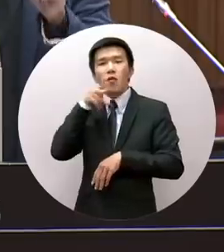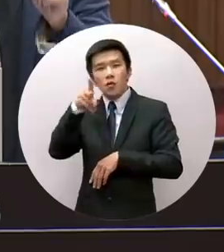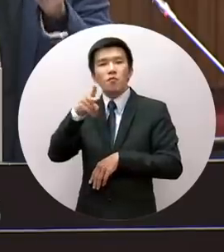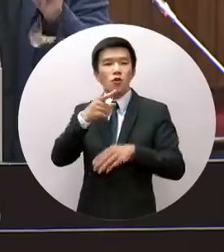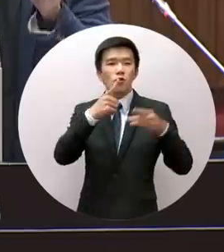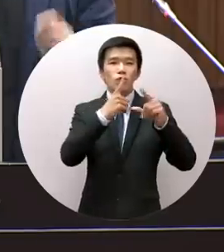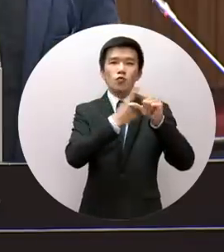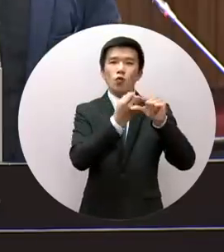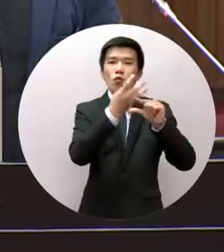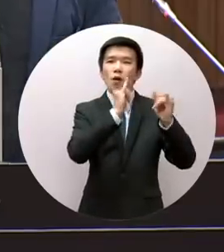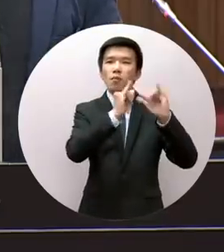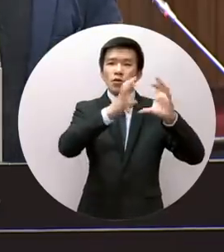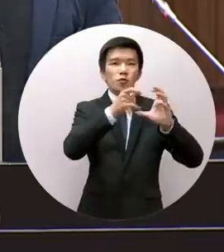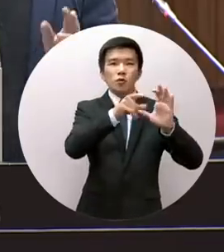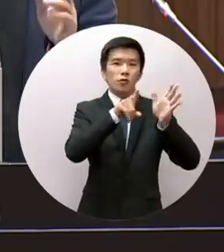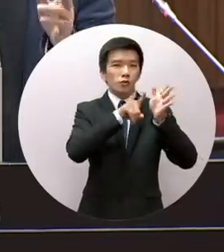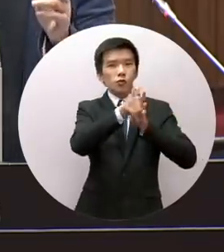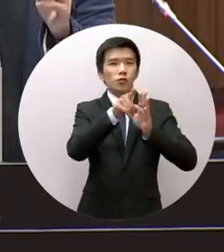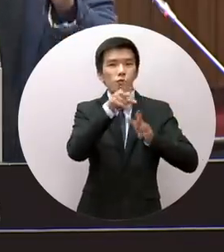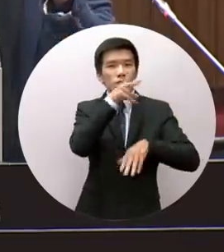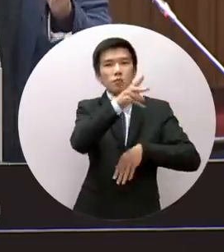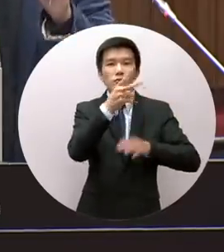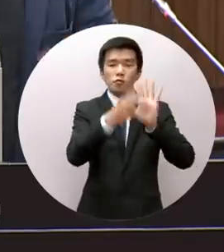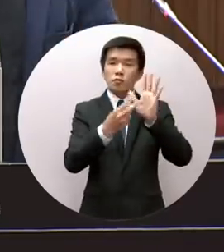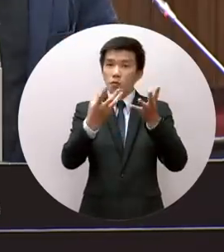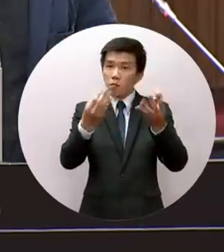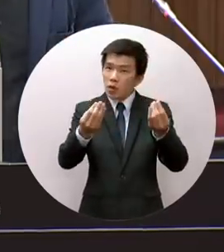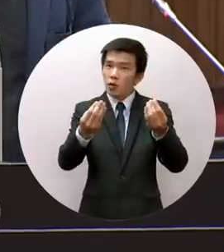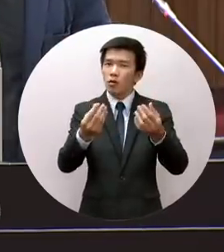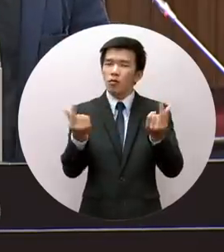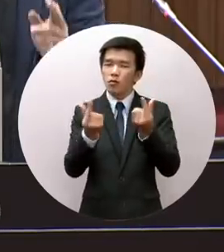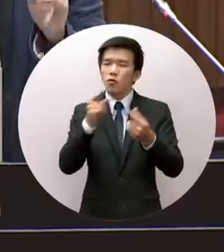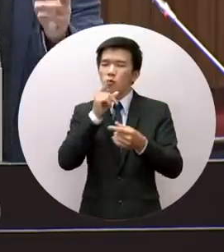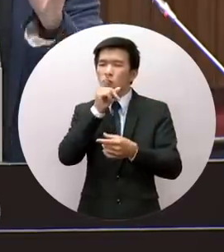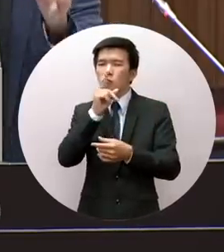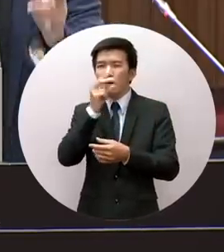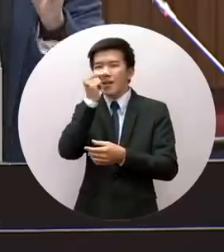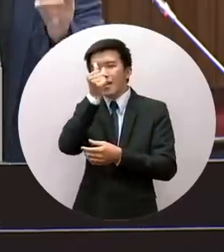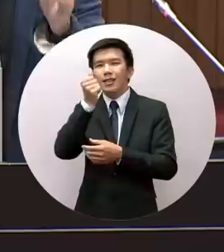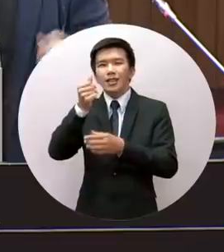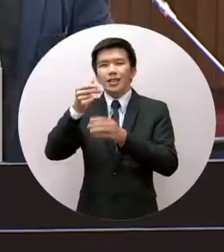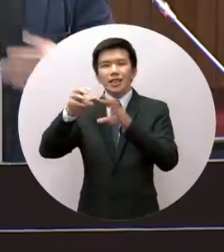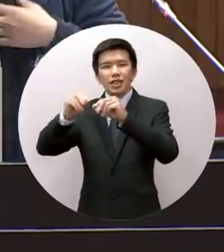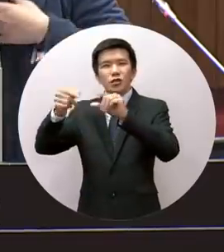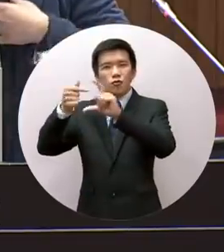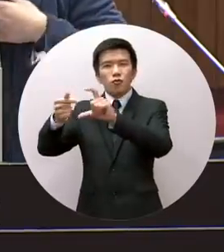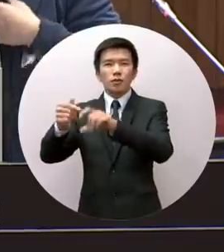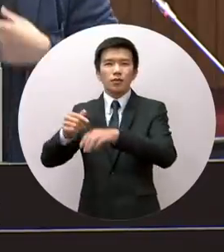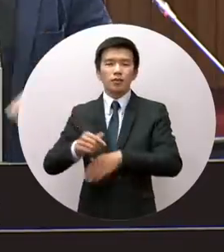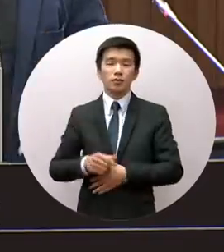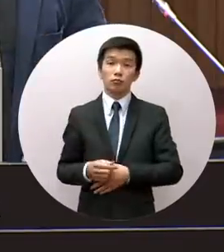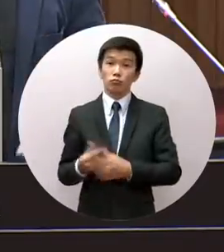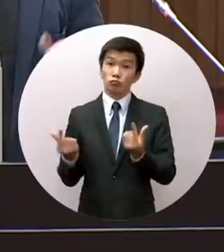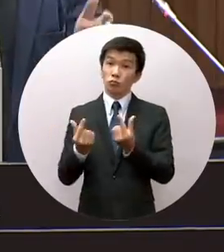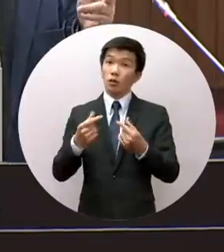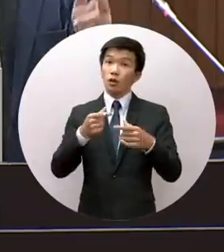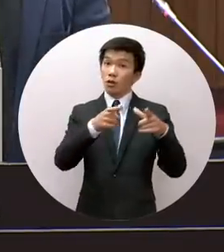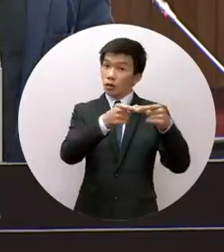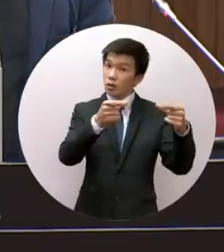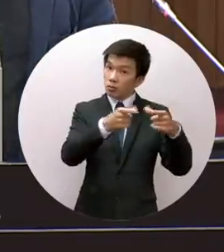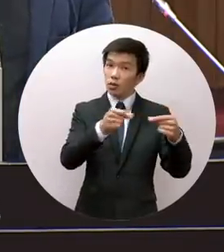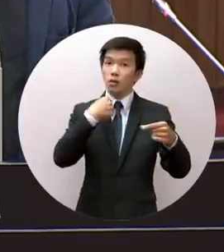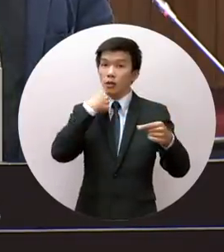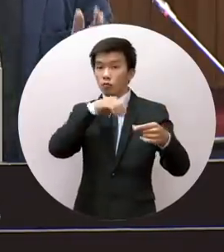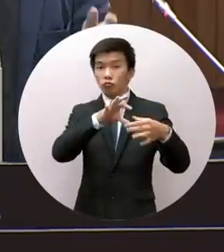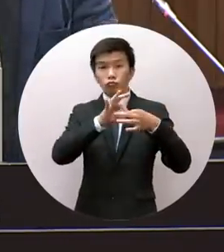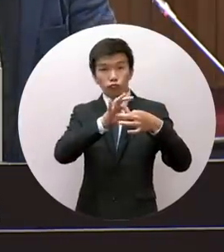讲特定地区？如果说日本跟我们那么友善的话，为什么每次谈到我们台湾中华